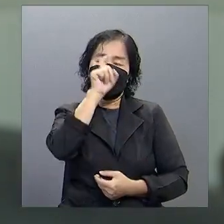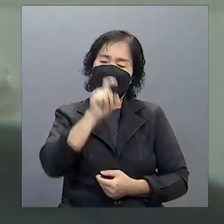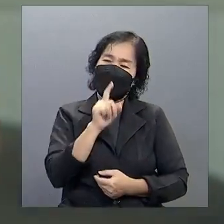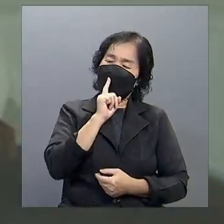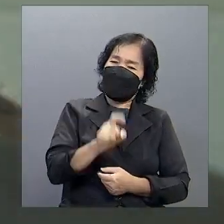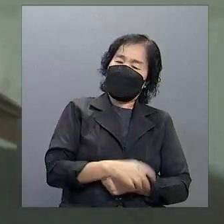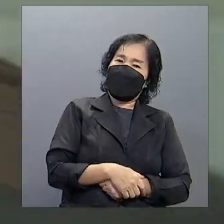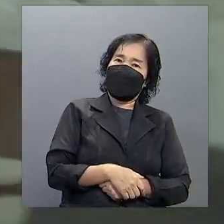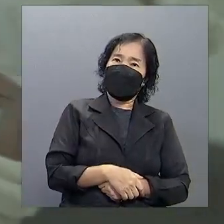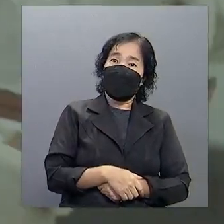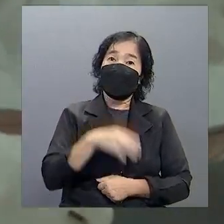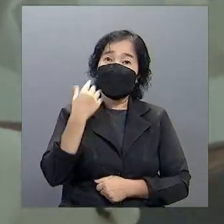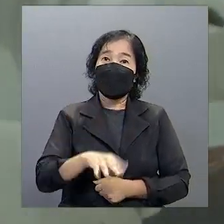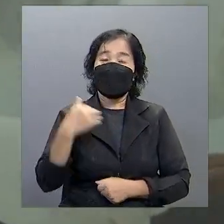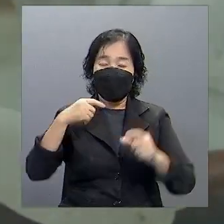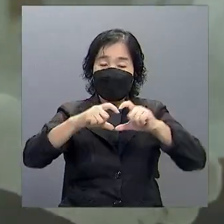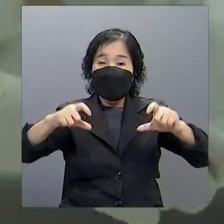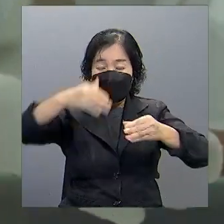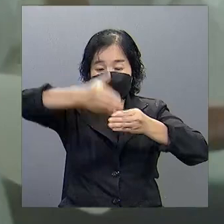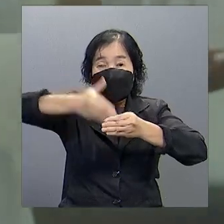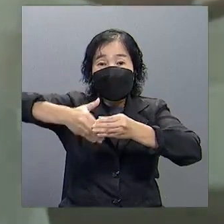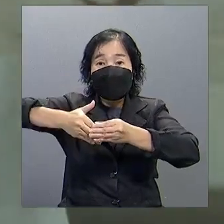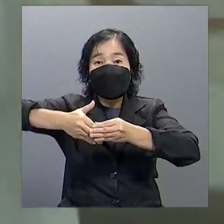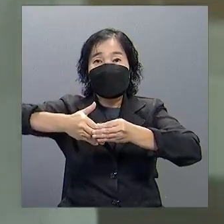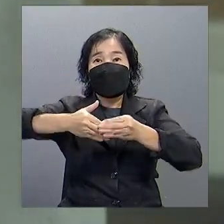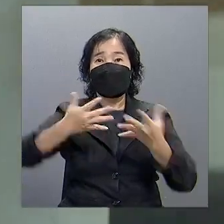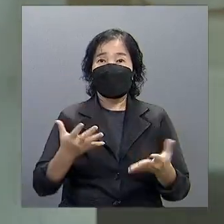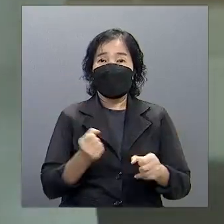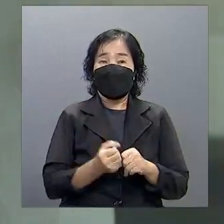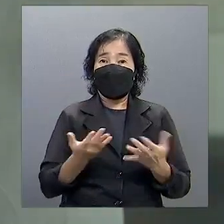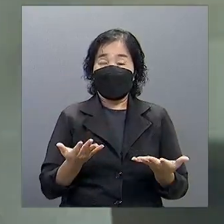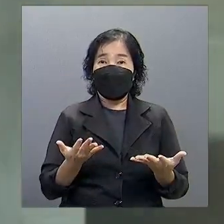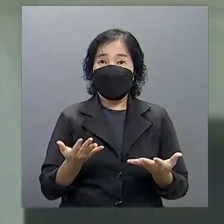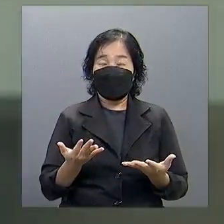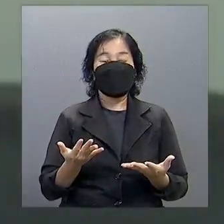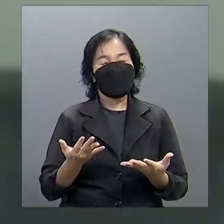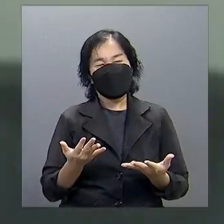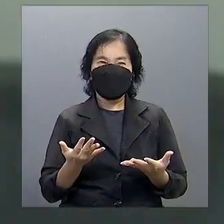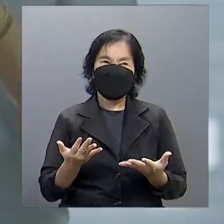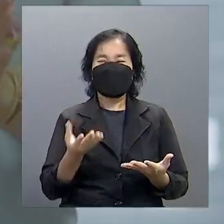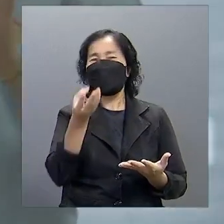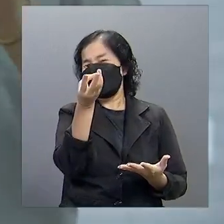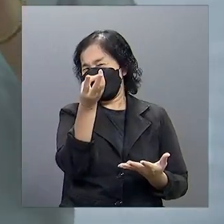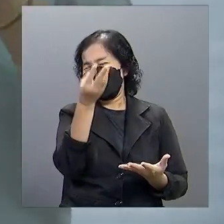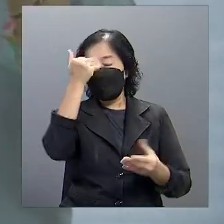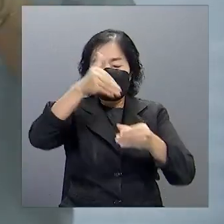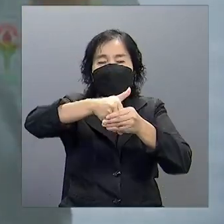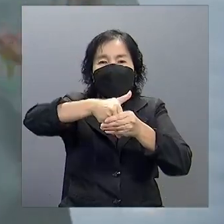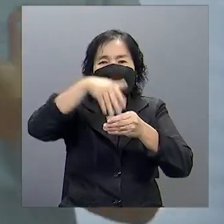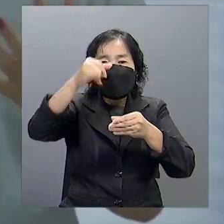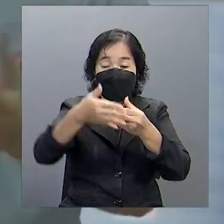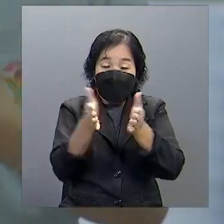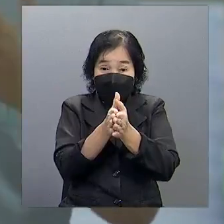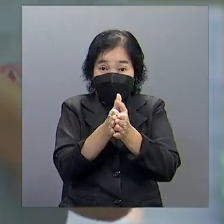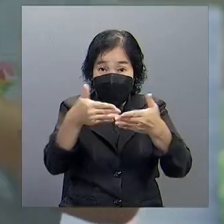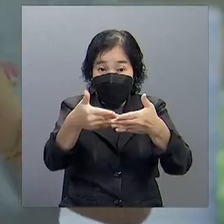ที่มันเคยอยู่ในกระเป๋าตังค์ใบนั้น อ ะอันนี้สุ่มเสี่ยงไหม อาจจะน้อยมาก น้อย ใช่ค่ะถ้าเกิดว่าเรามีแต่ละคน